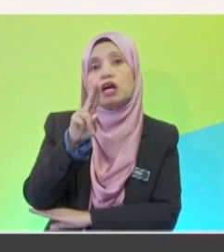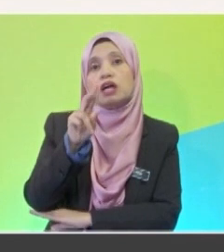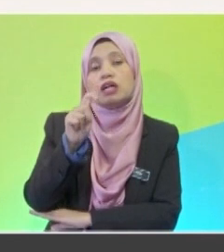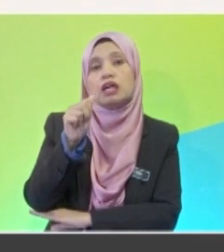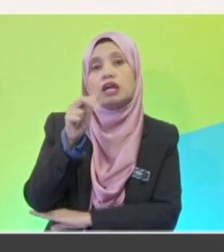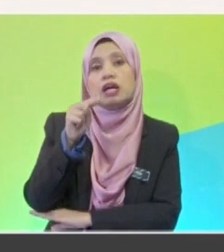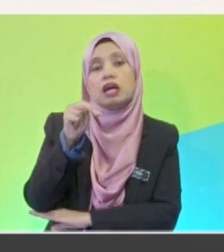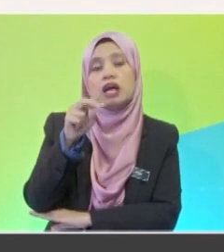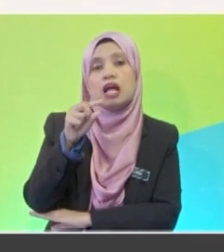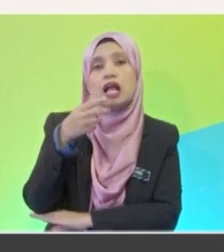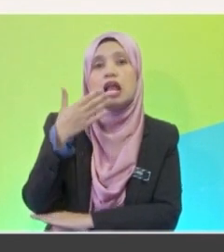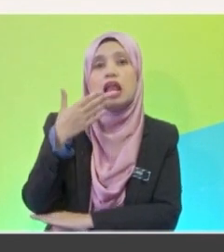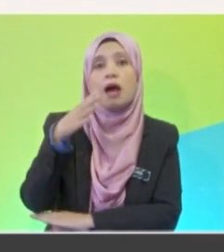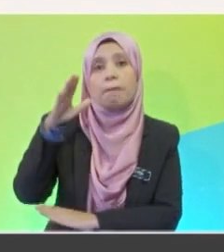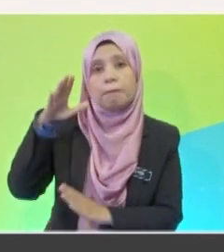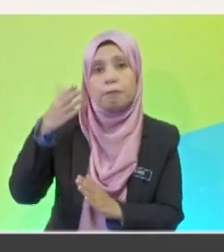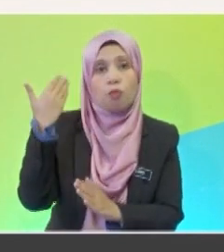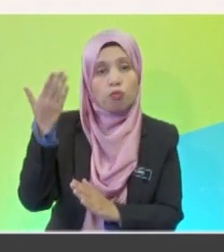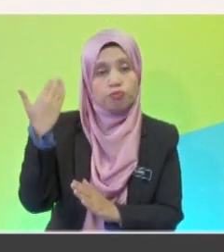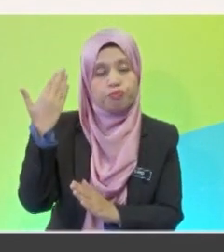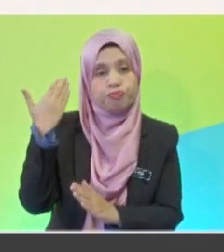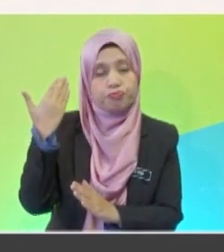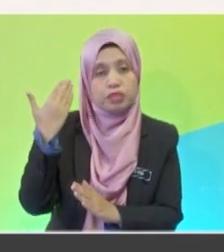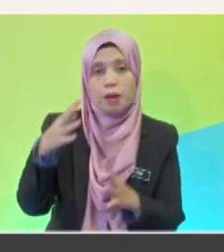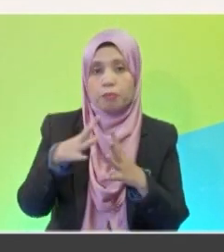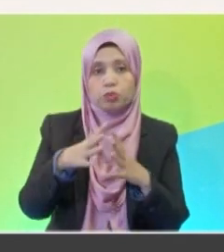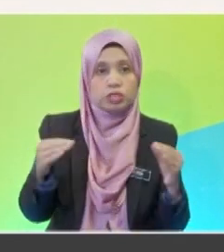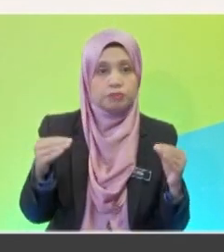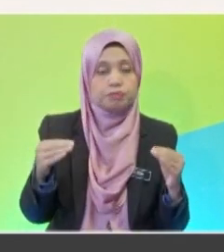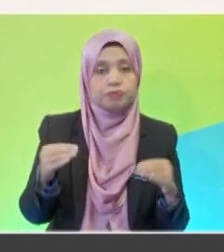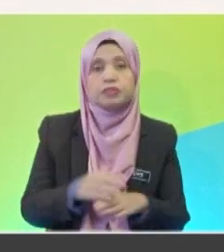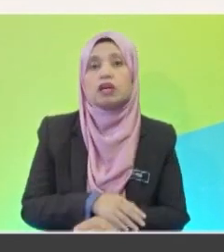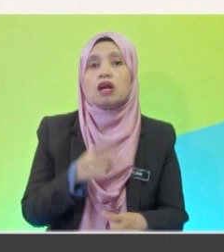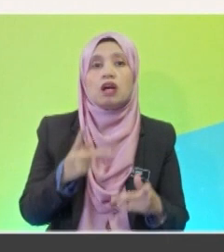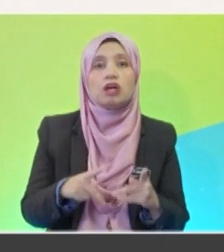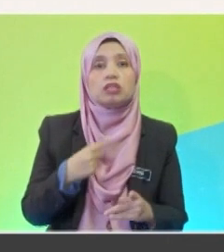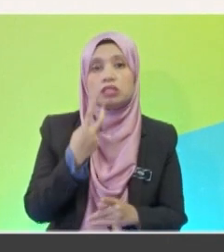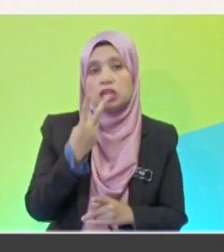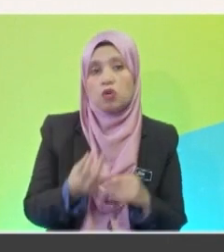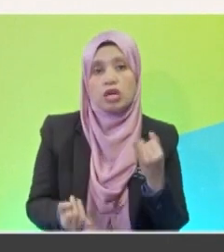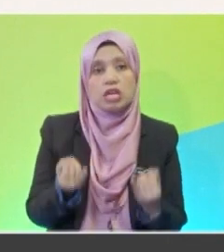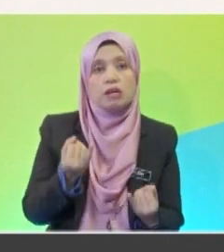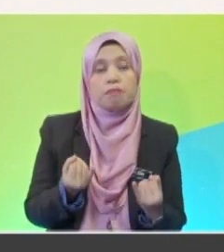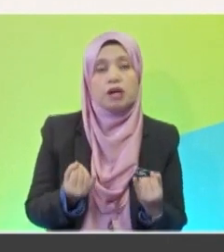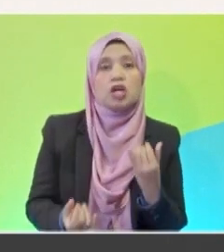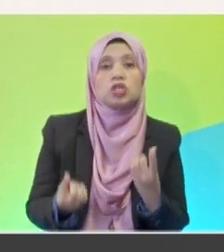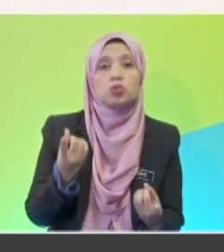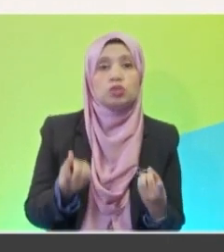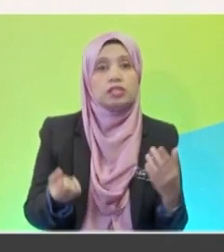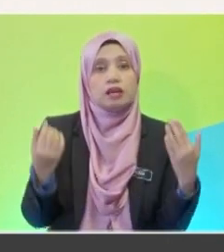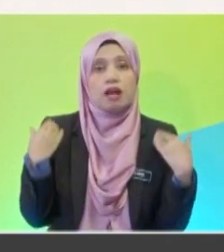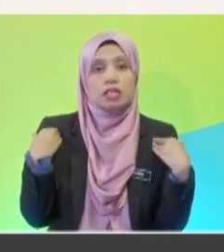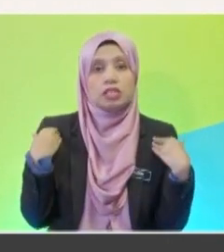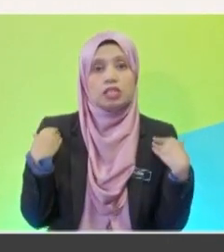kira. Hutang lapuk dihapuskan. Itu adalah mewujudkan hutang lapuk. Jadi kalau awak lihat dalam imbangan duga, ada hutang lapuk. Jadi